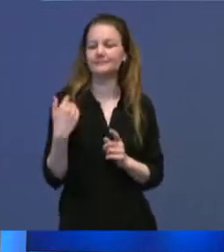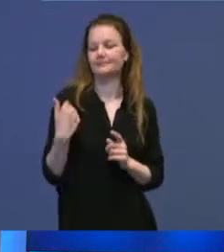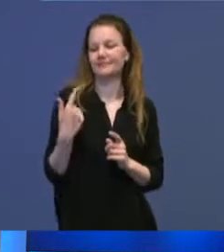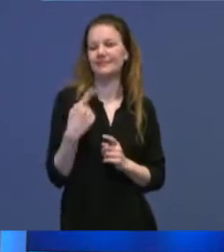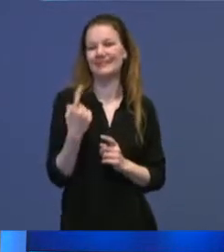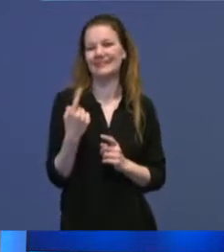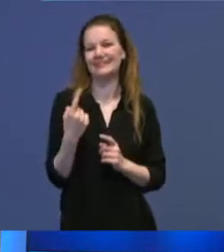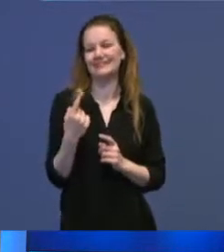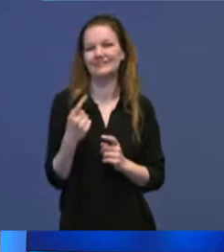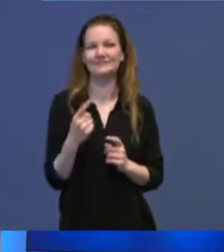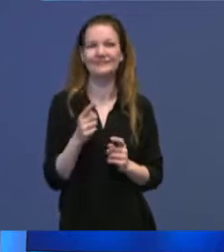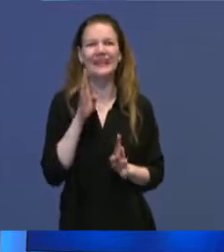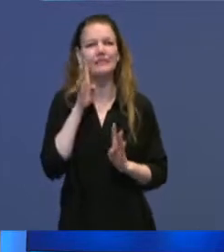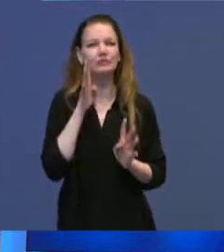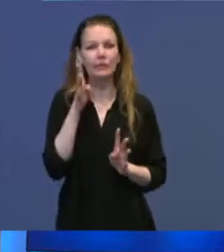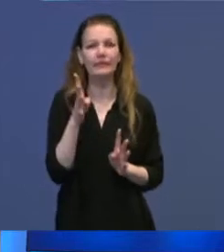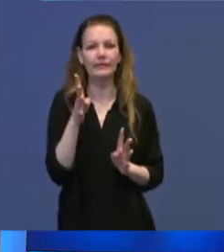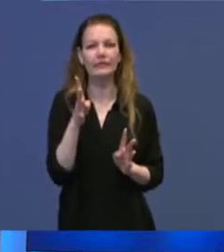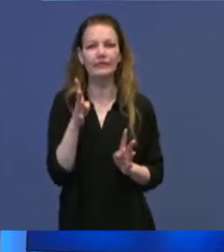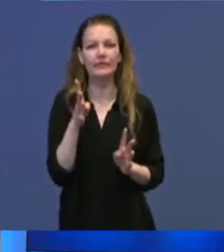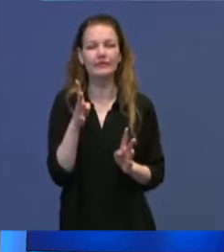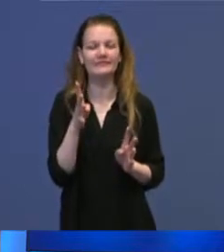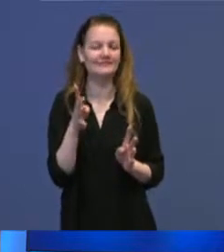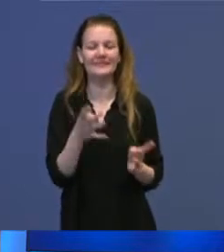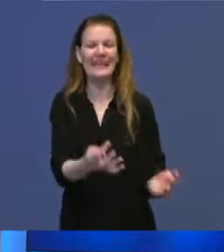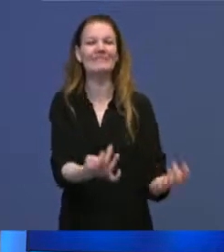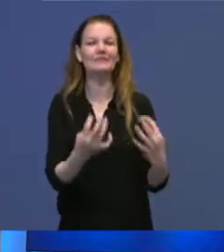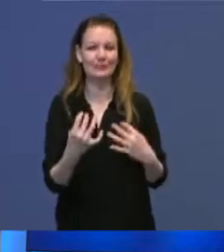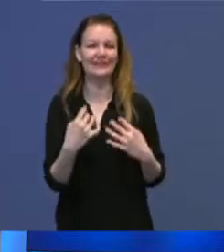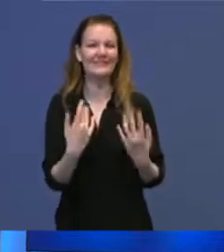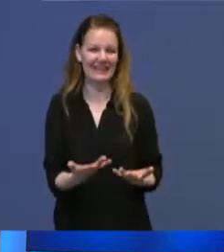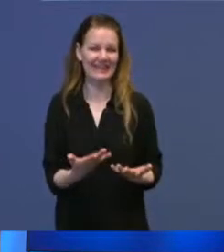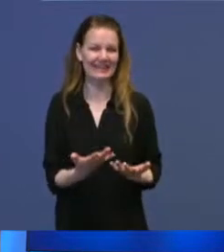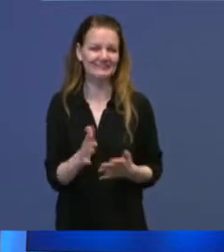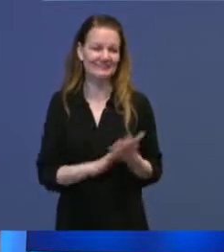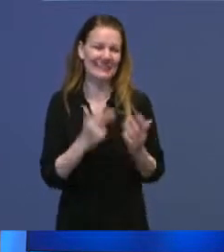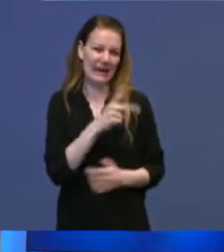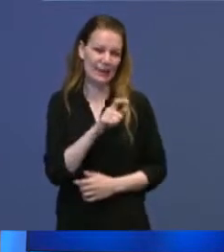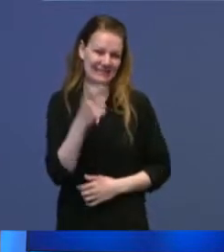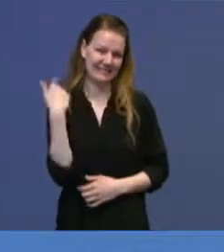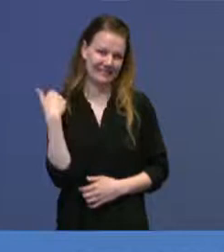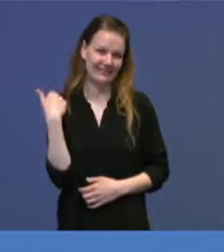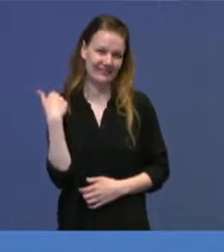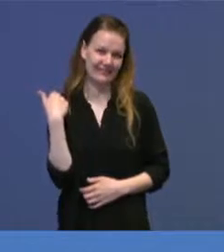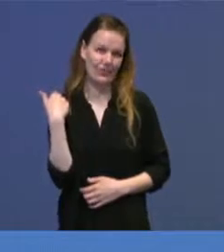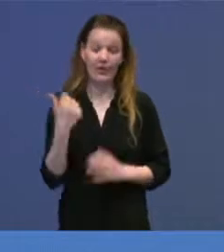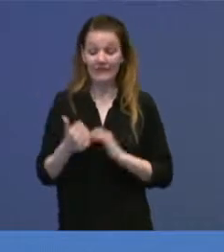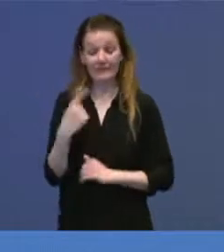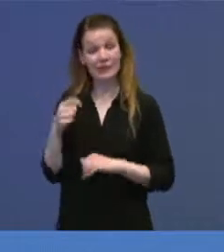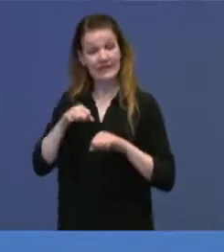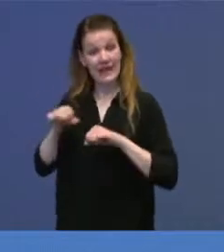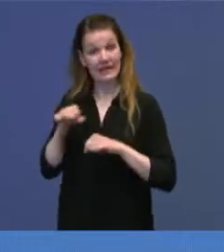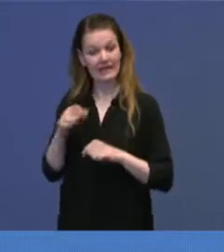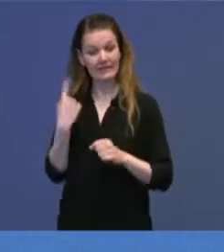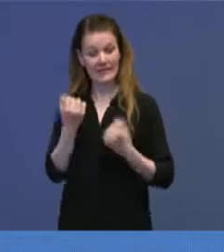invasjon av et land i Europa for rett over 3 uker siden, så var det veldig viktig for regjeringen å komme raskt i gang med å